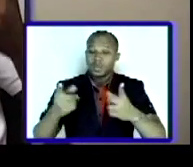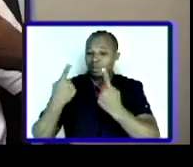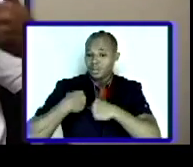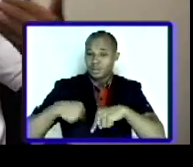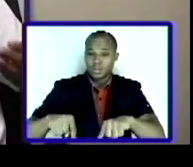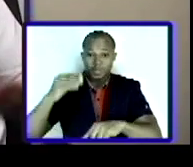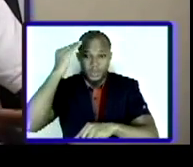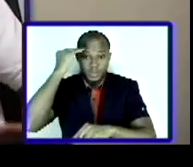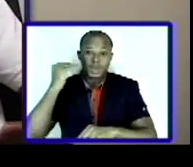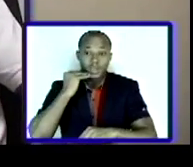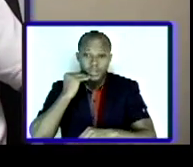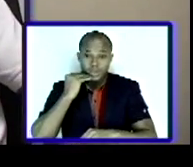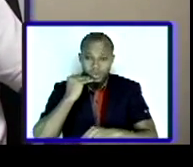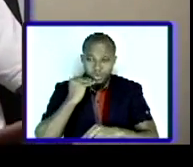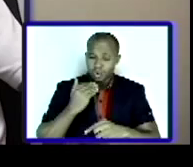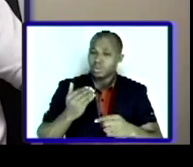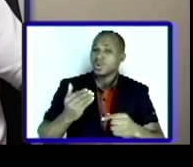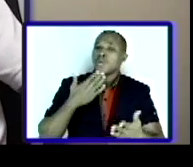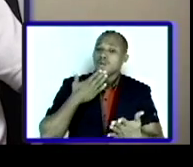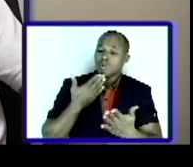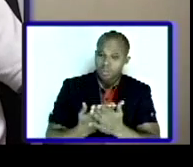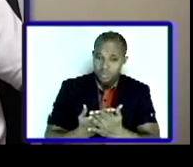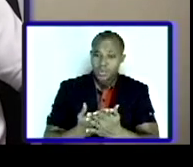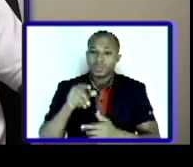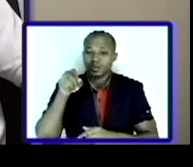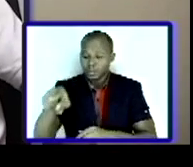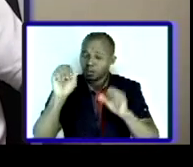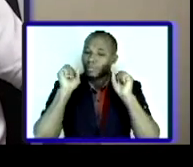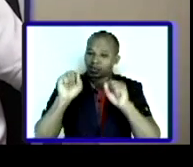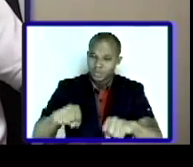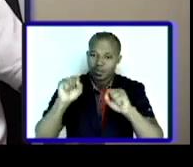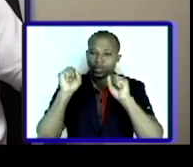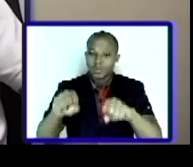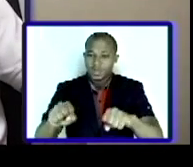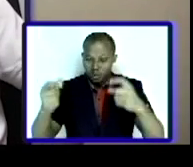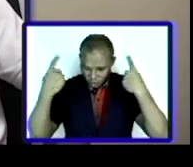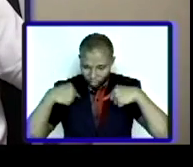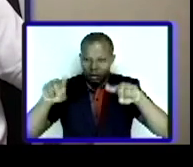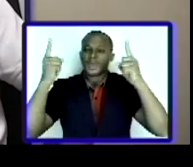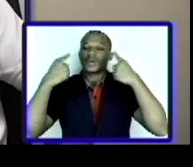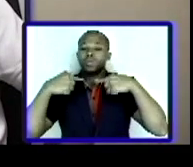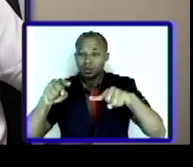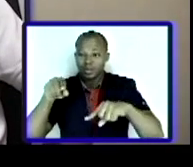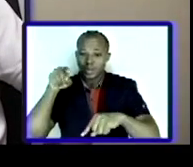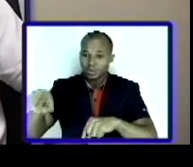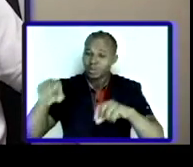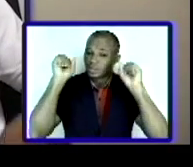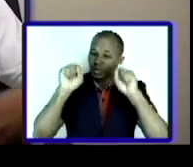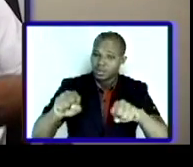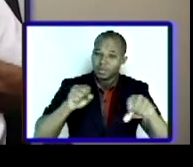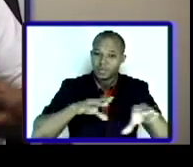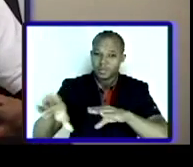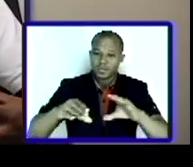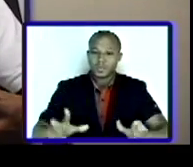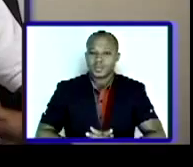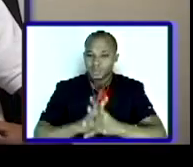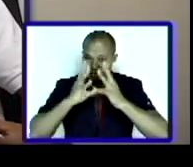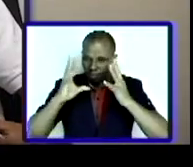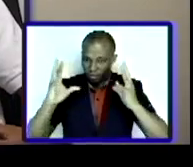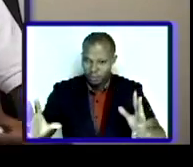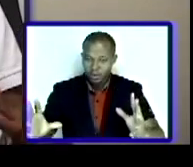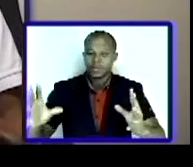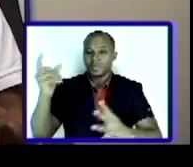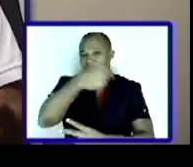tout là c'est pas seulement au niveau physique qui en plus bail café malgré que m'étais allé utiliser le bois m'étais gain problème handicap là m'vinn comprendre